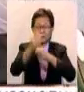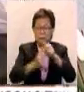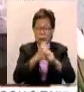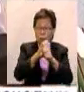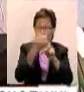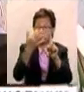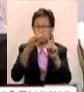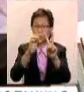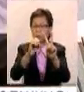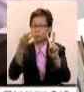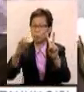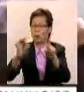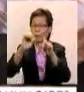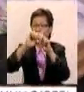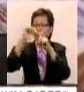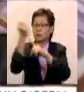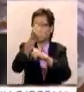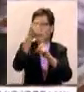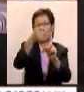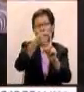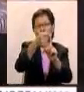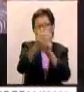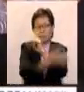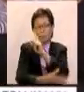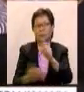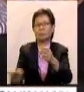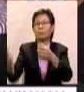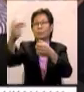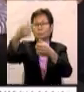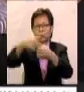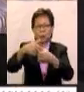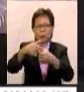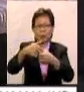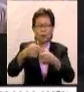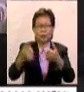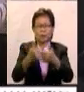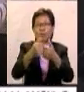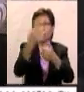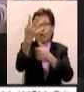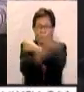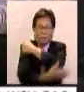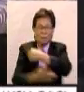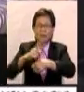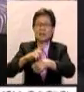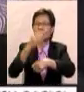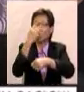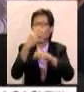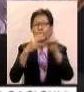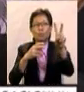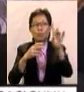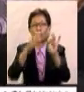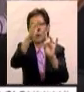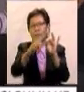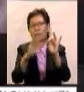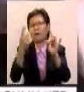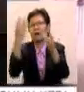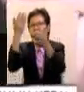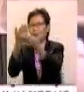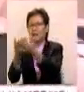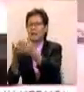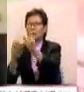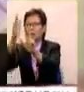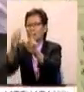tahun ini Persatuan Bola Jaring Malaysia akan menyertai kejohanan Four Nation di Hong Kong pada 28 Februari hingga 3